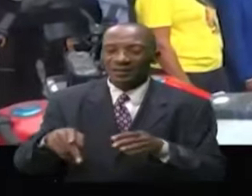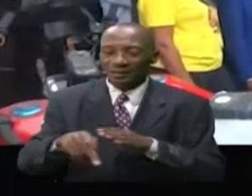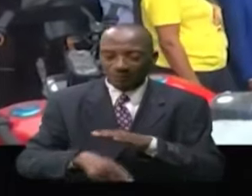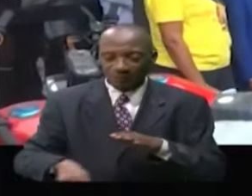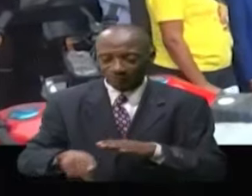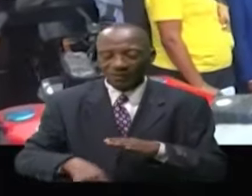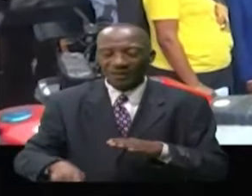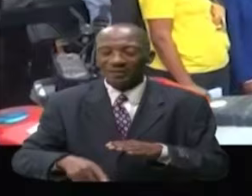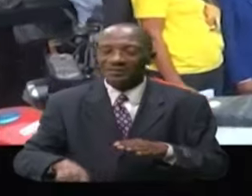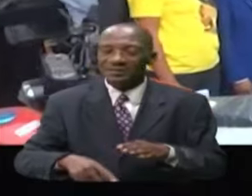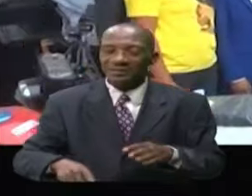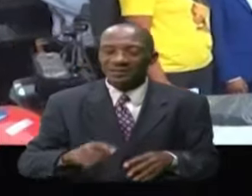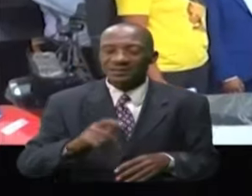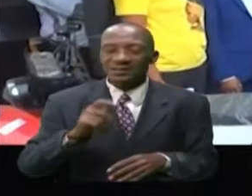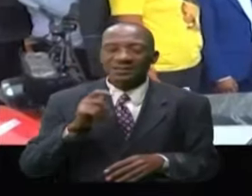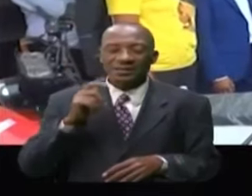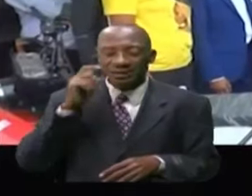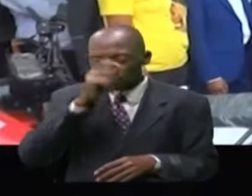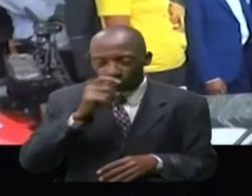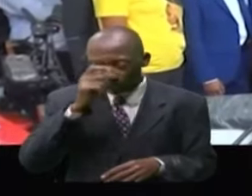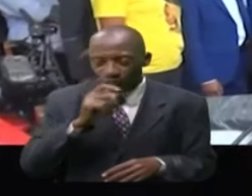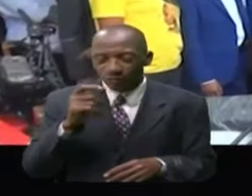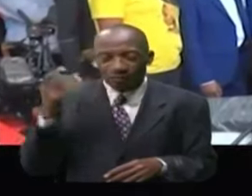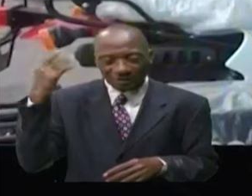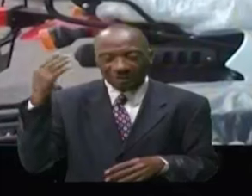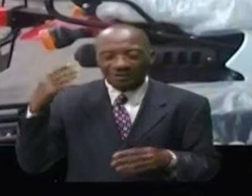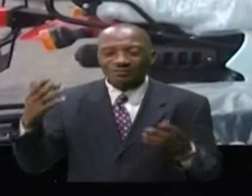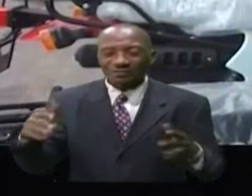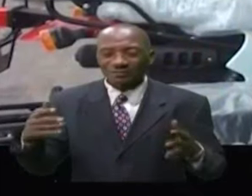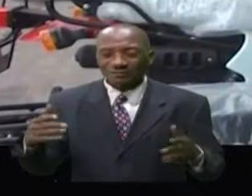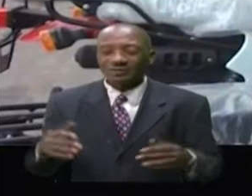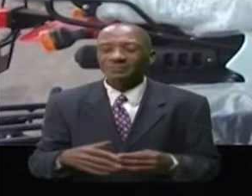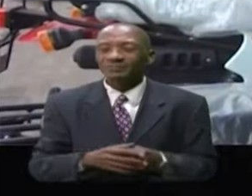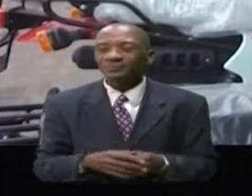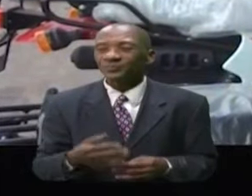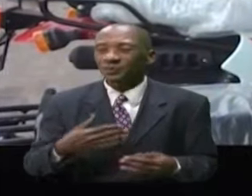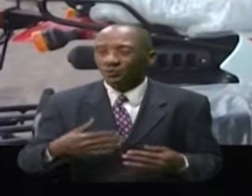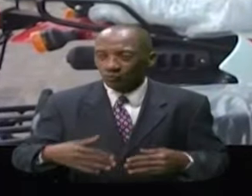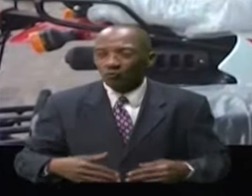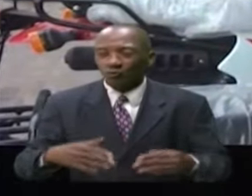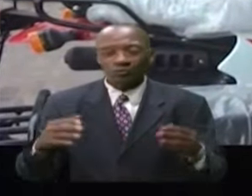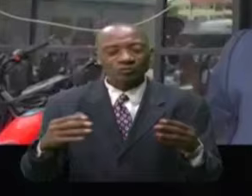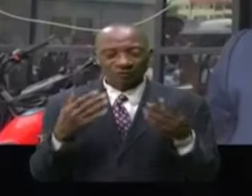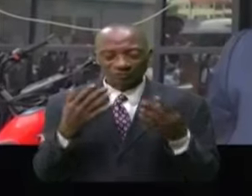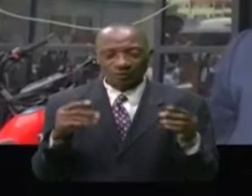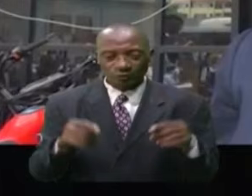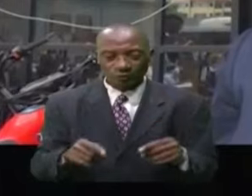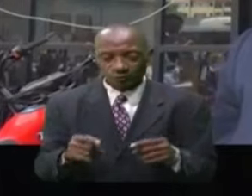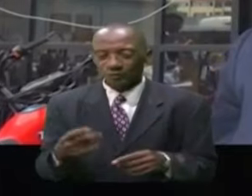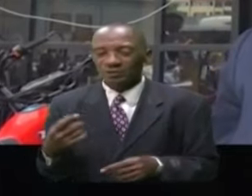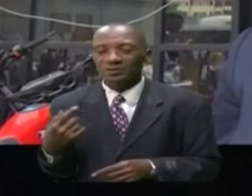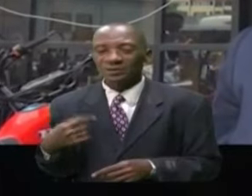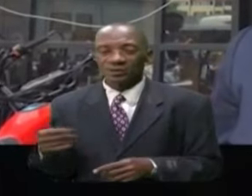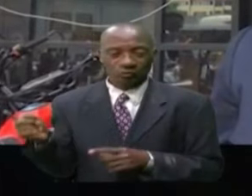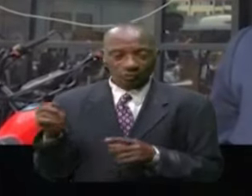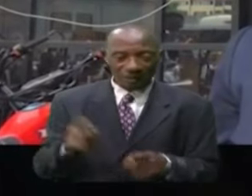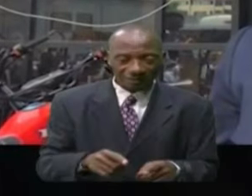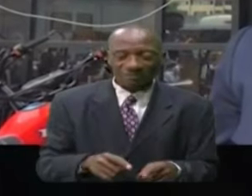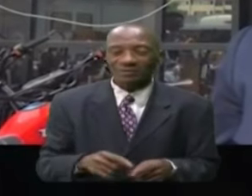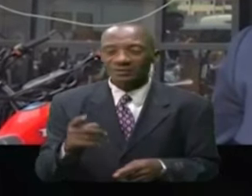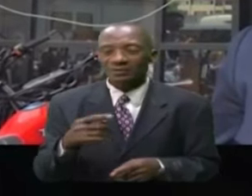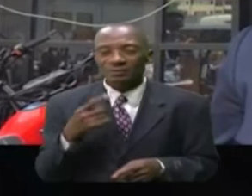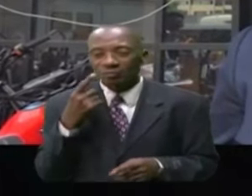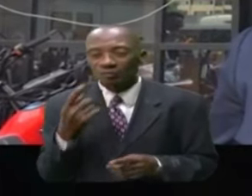matériels aratoires, plus les motos ainsi que les semences pour la province de la Tchopo. Nous pouvons te dire merci, merci au nom de toute